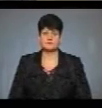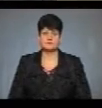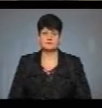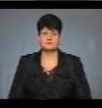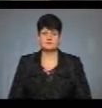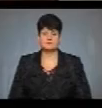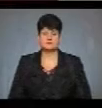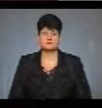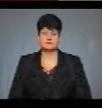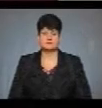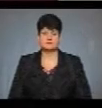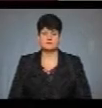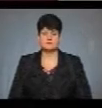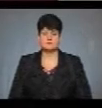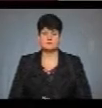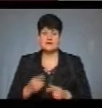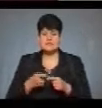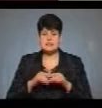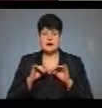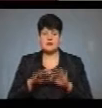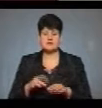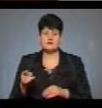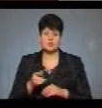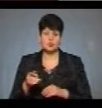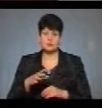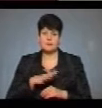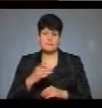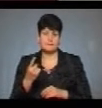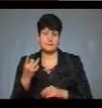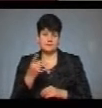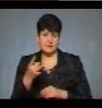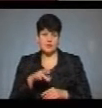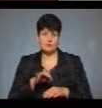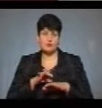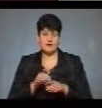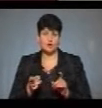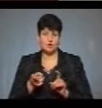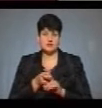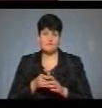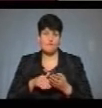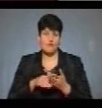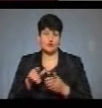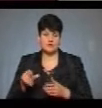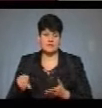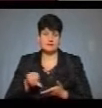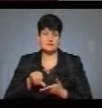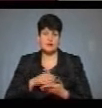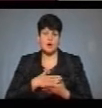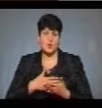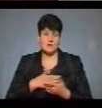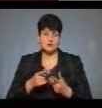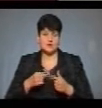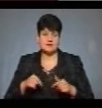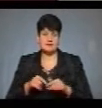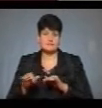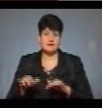Тернопіль. Ця акція у Тернополі відбулася вперше. До її проведення долучилися волонтери, представники громадської